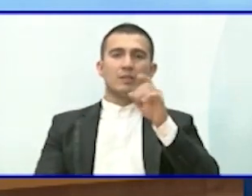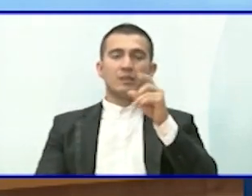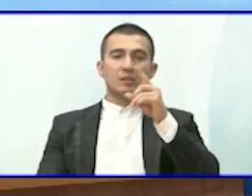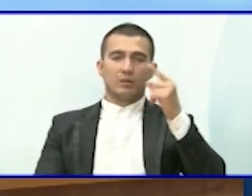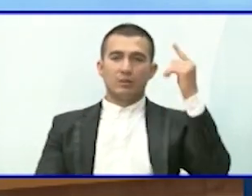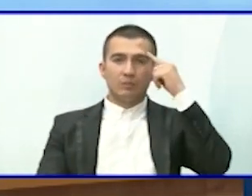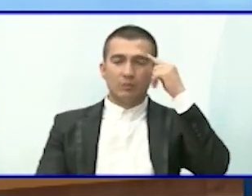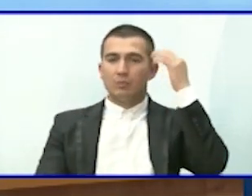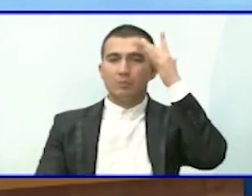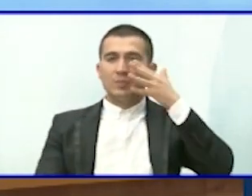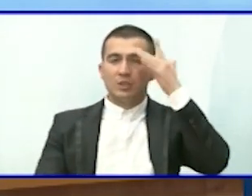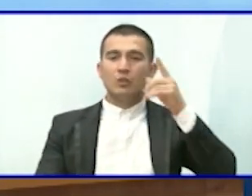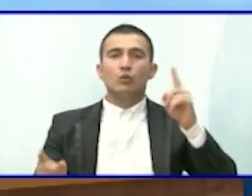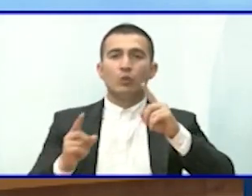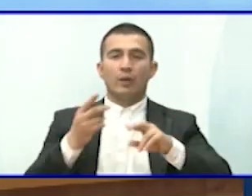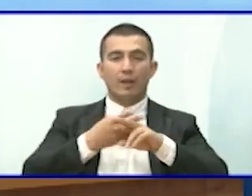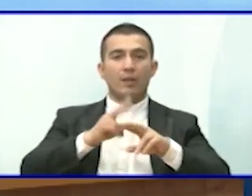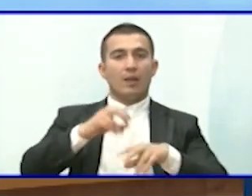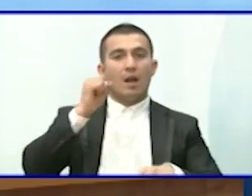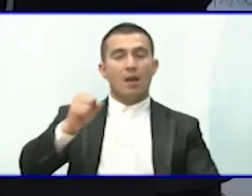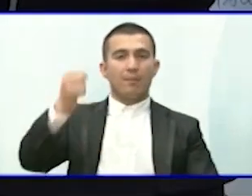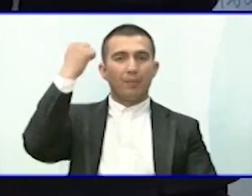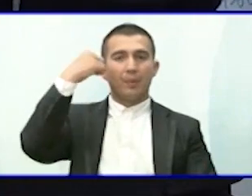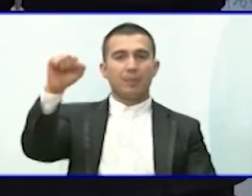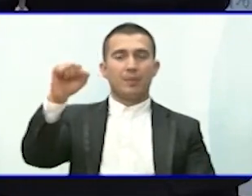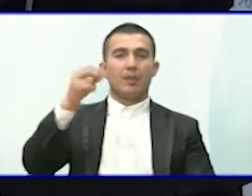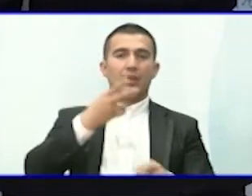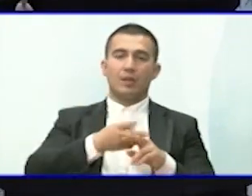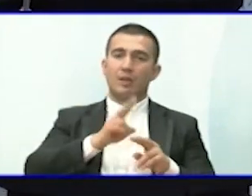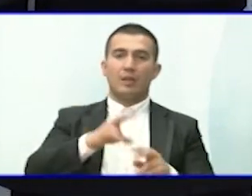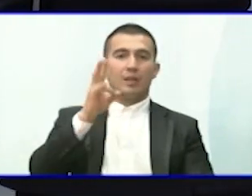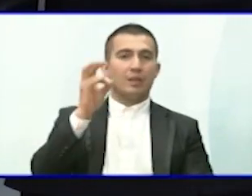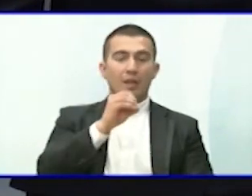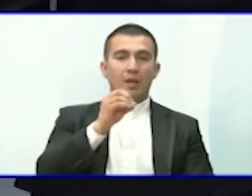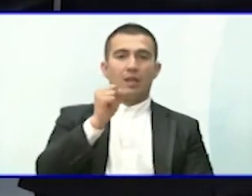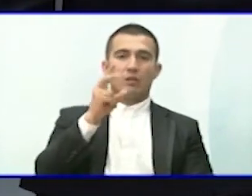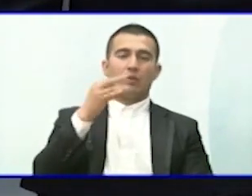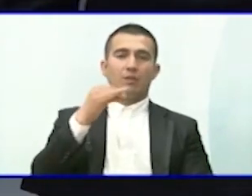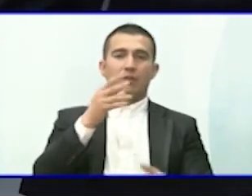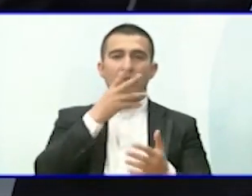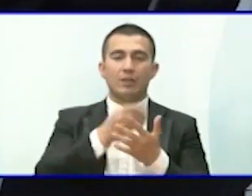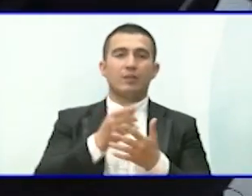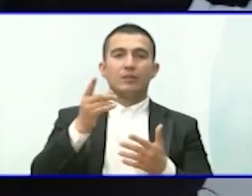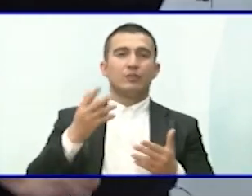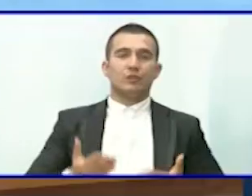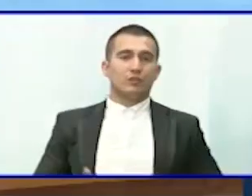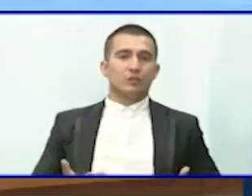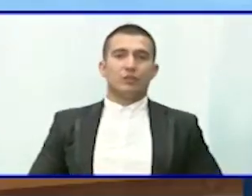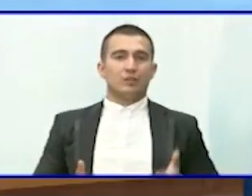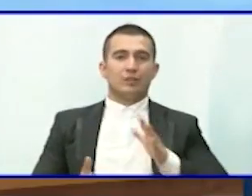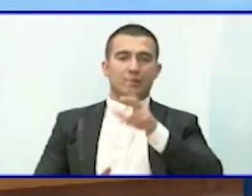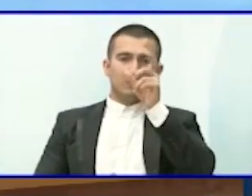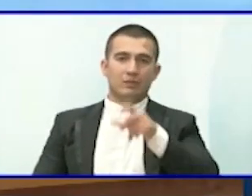чем об обеде победа неодушевленное существительное поэтому мы